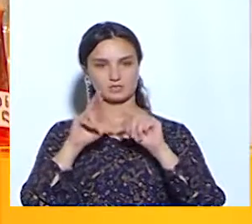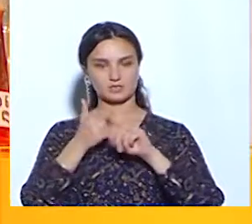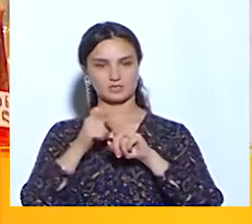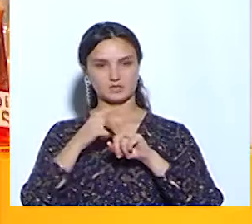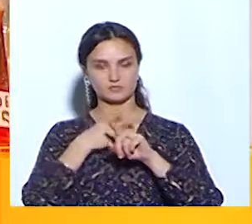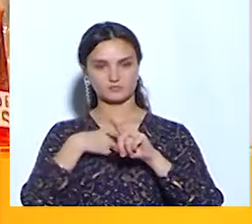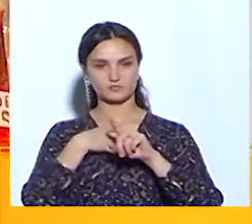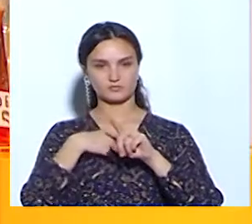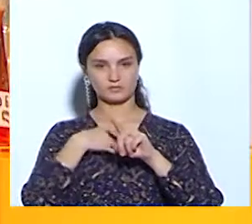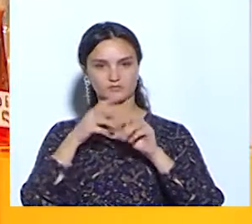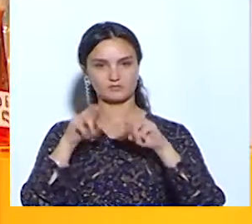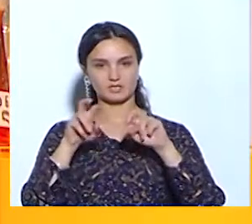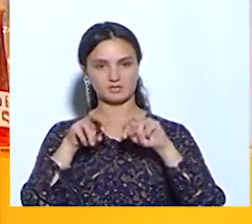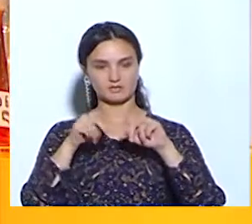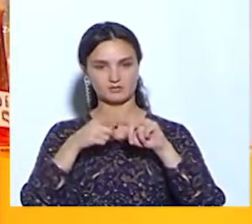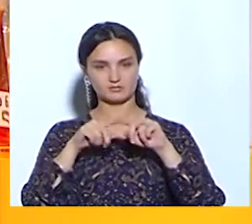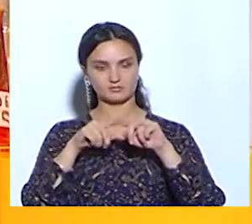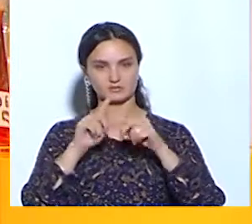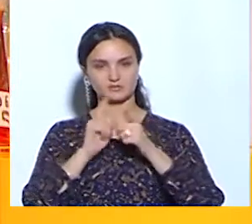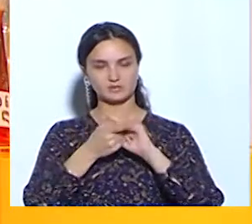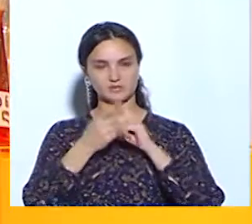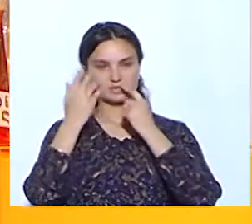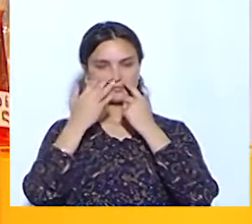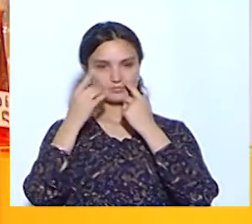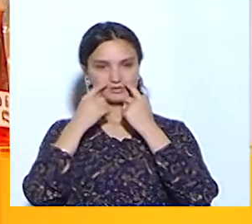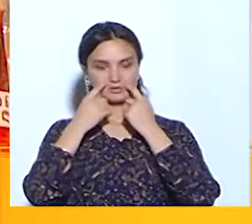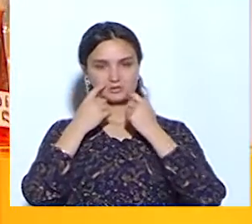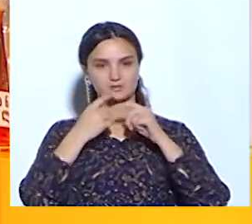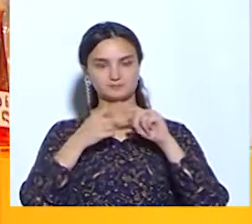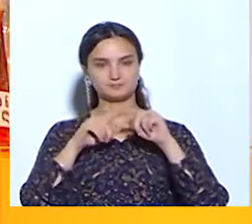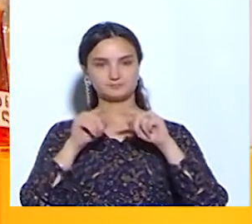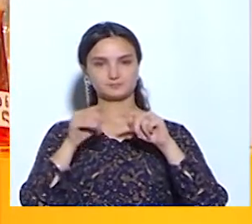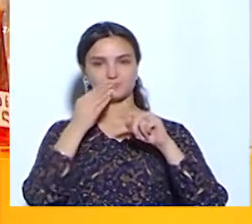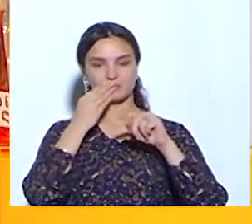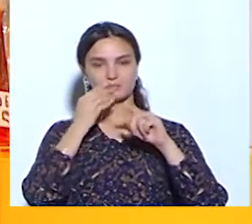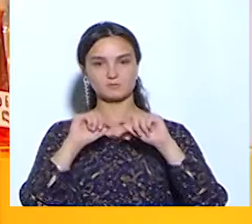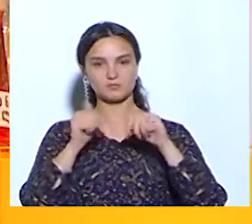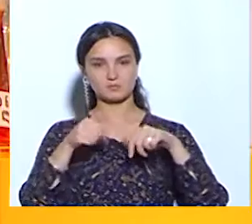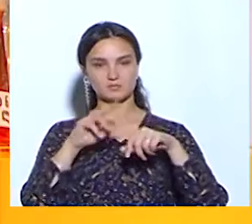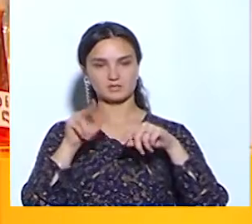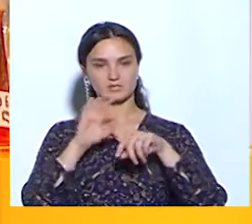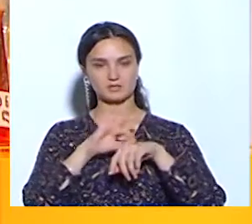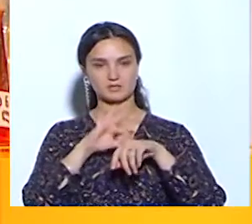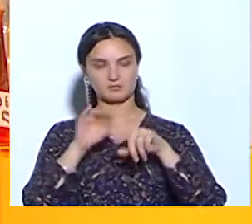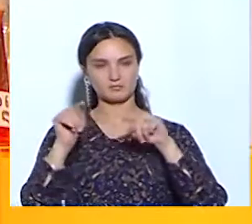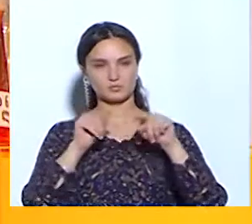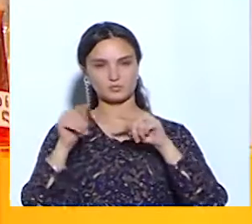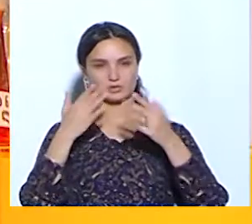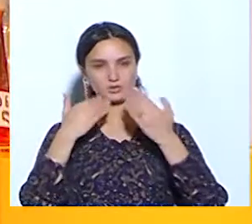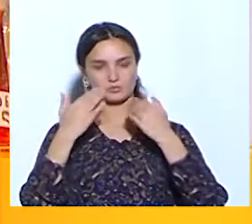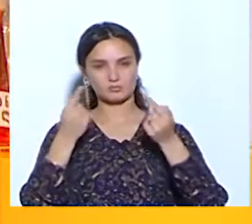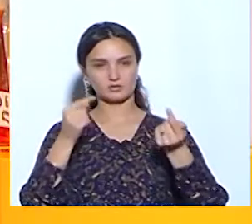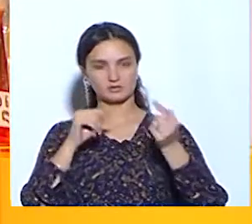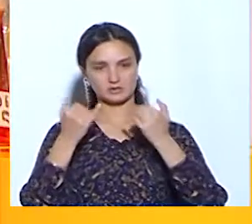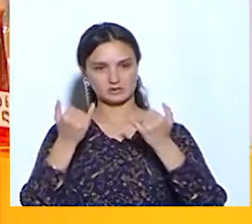ძალიან მნიშვნელოვანი კვლევაა, რომელიც ცვლის წარმოდგენას კვების მოდელებისა და დაავადებების ურთიერთობაზე.